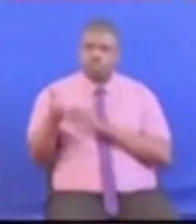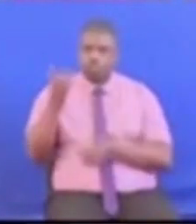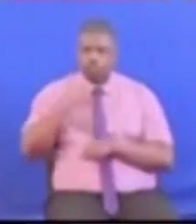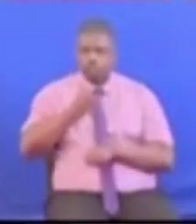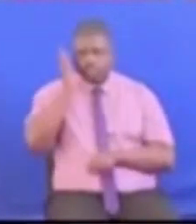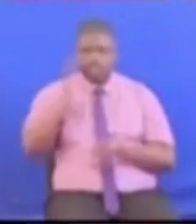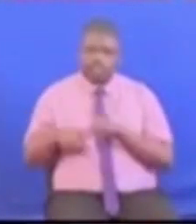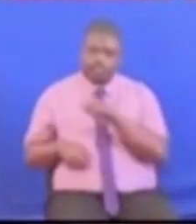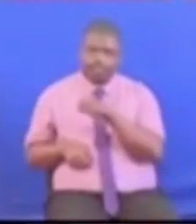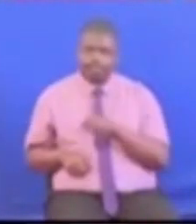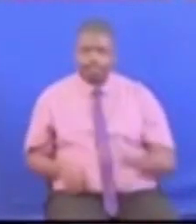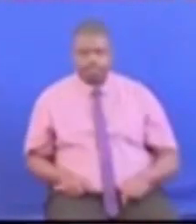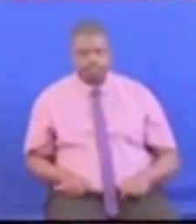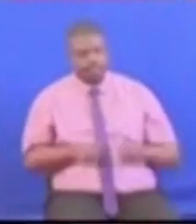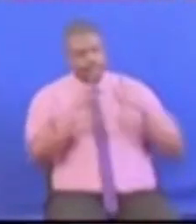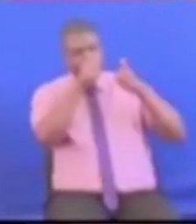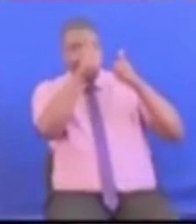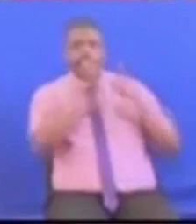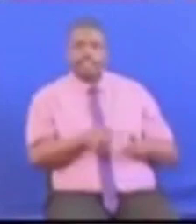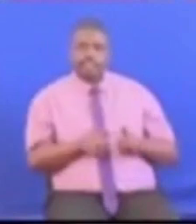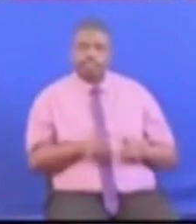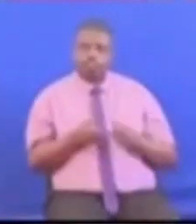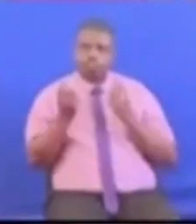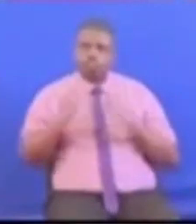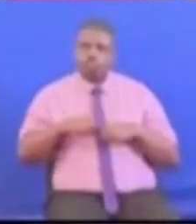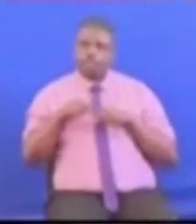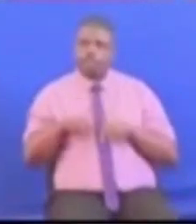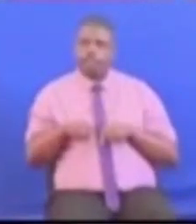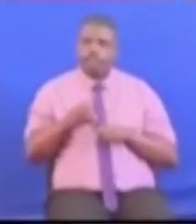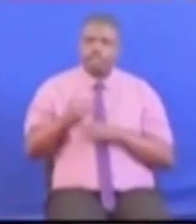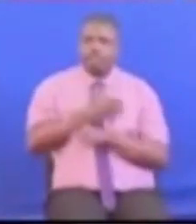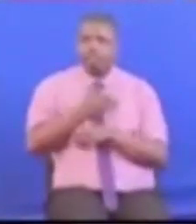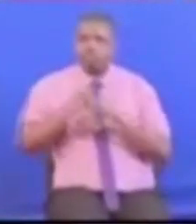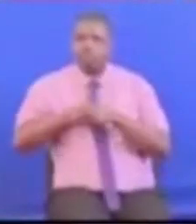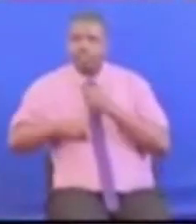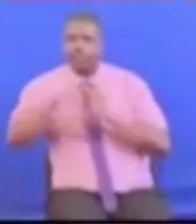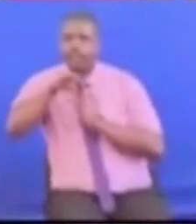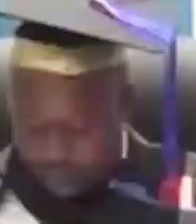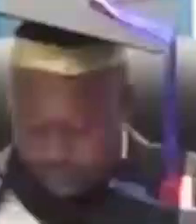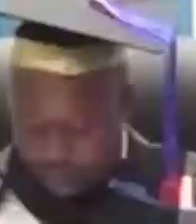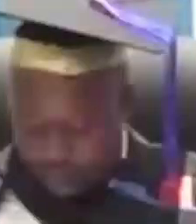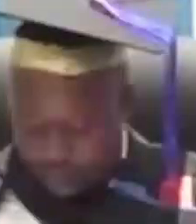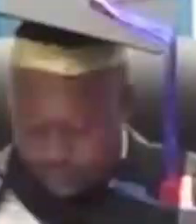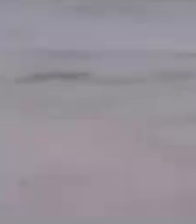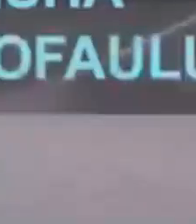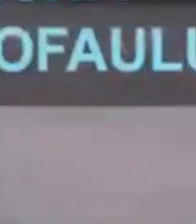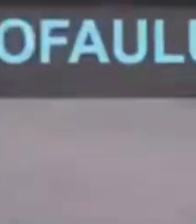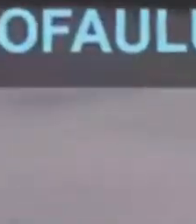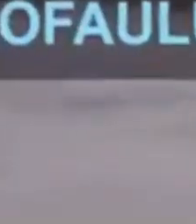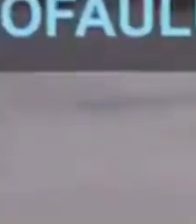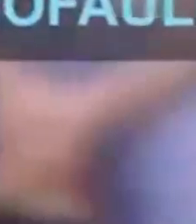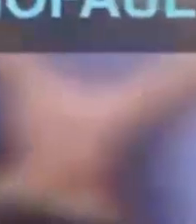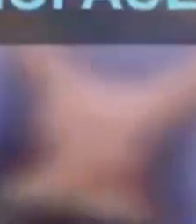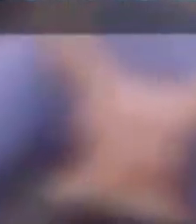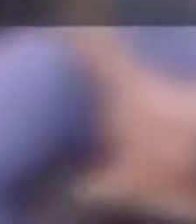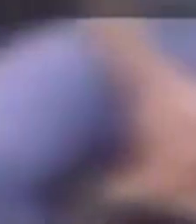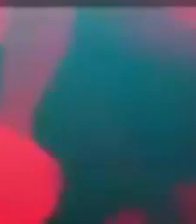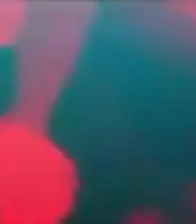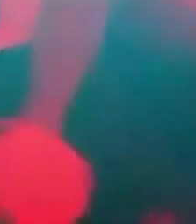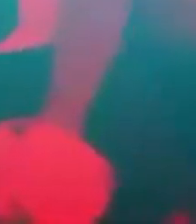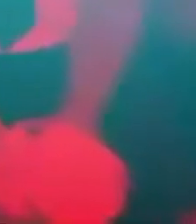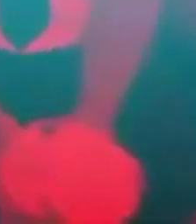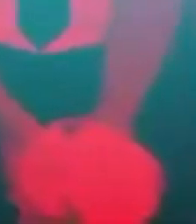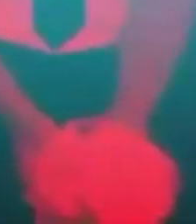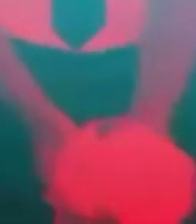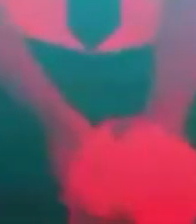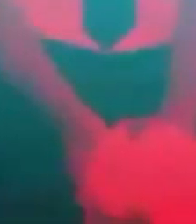serikali. Nilete tangazo nililonalo hapa mbele kabla tujiendelea na ratiba yetu. Mkuu wa chuo cha maji anawakaribisha wahitimu wote